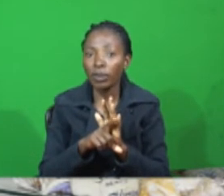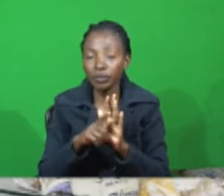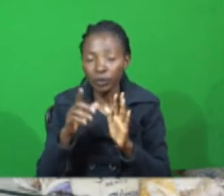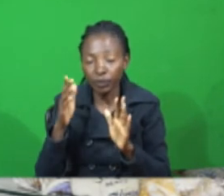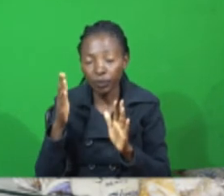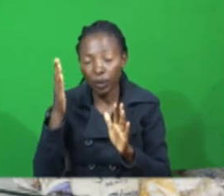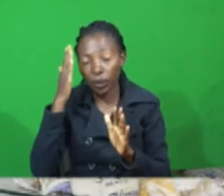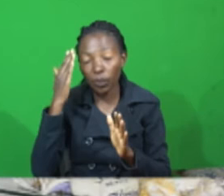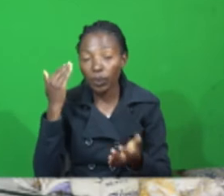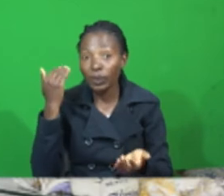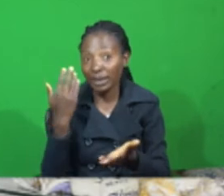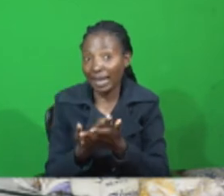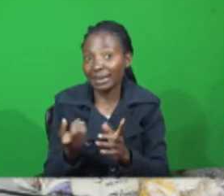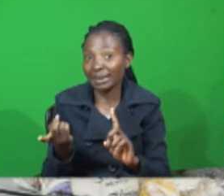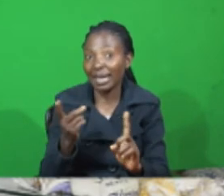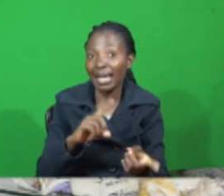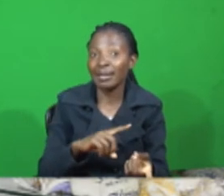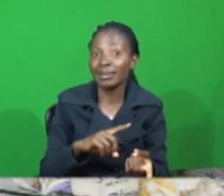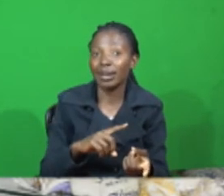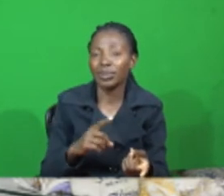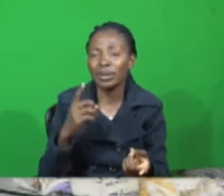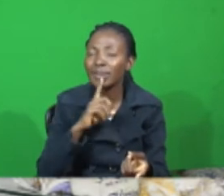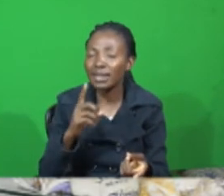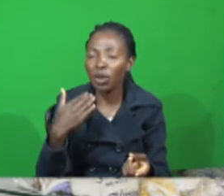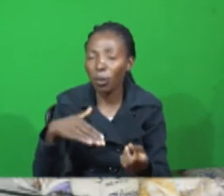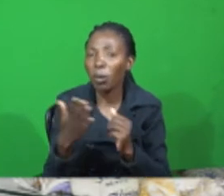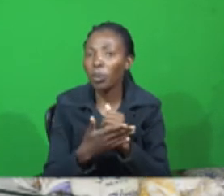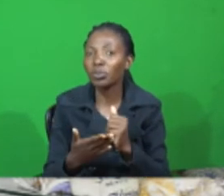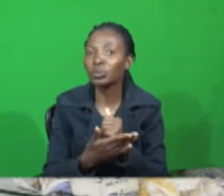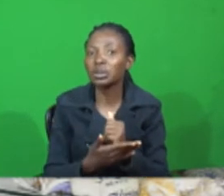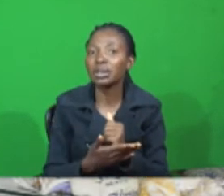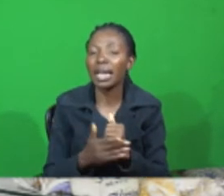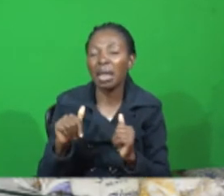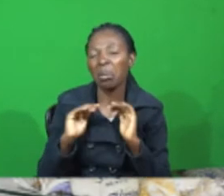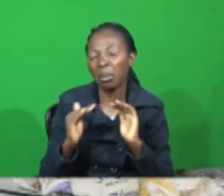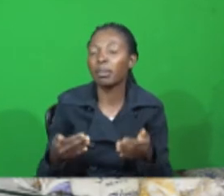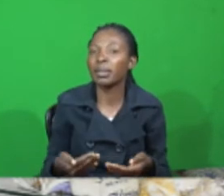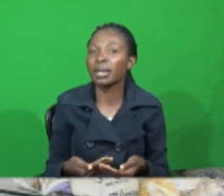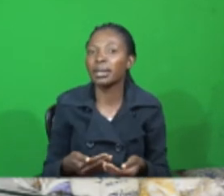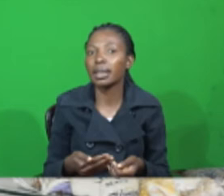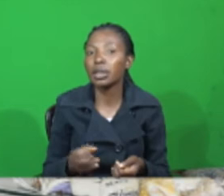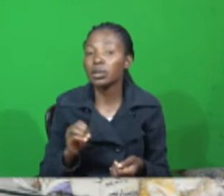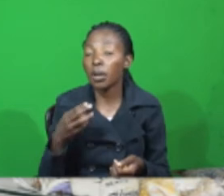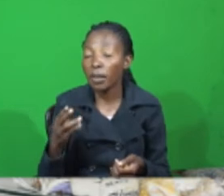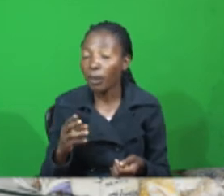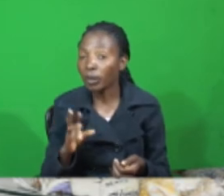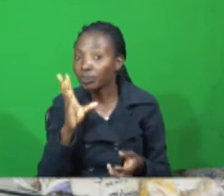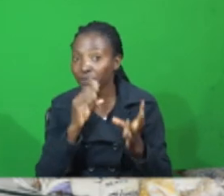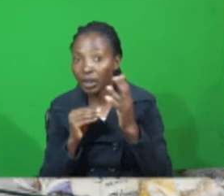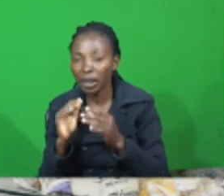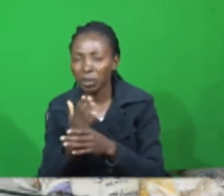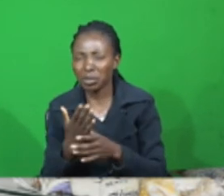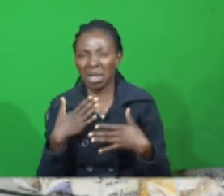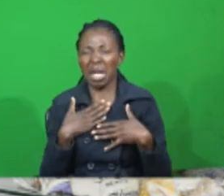kana Onani uya wawakati amboenda kumusha kwavo ane pamiri. Saka vanhu pavanenge vaitoripota kudaro